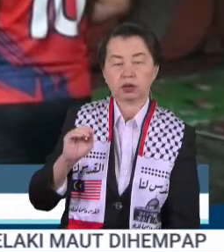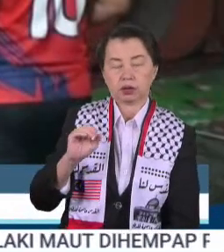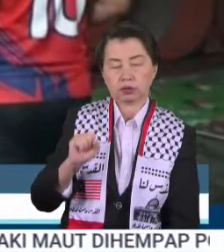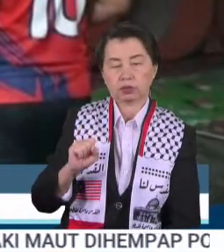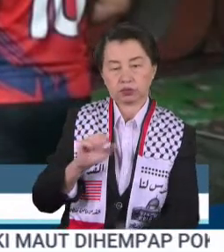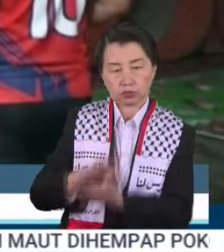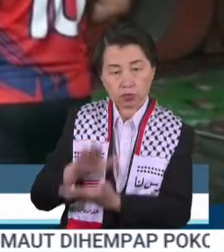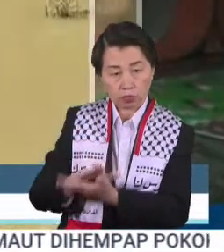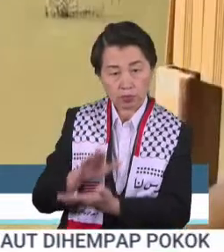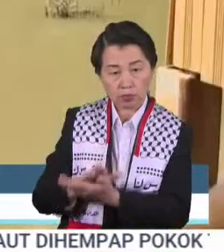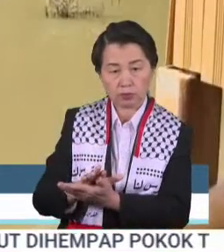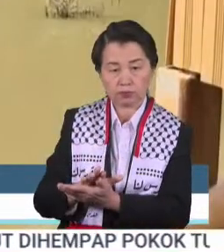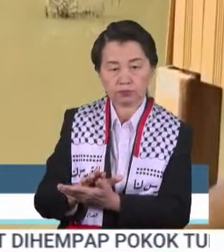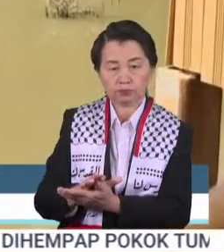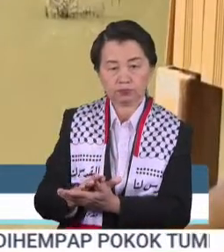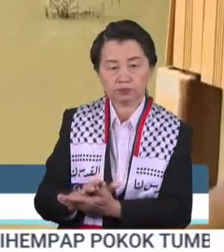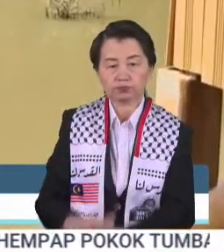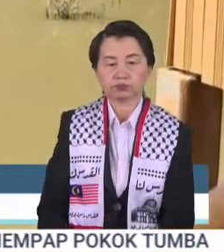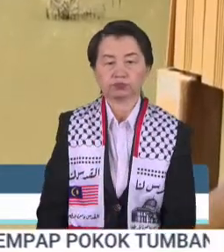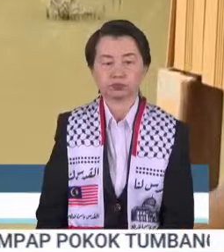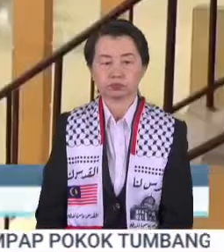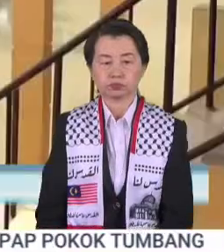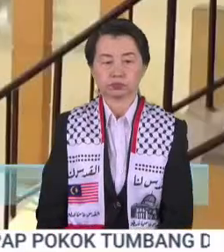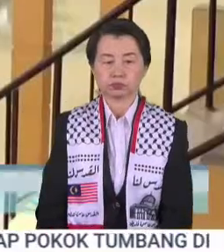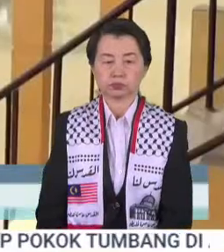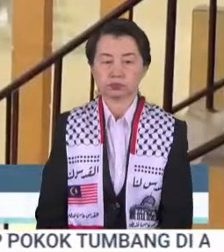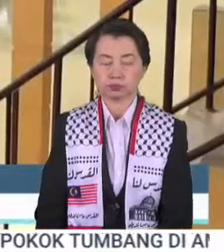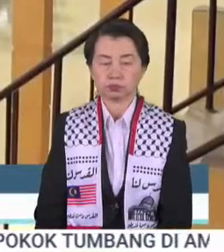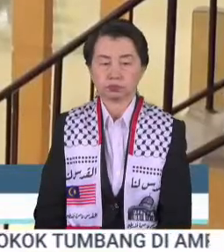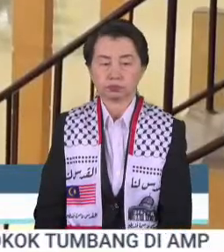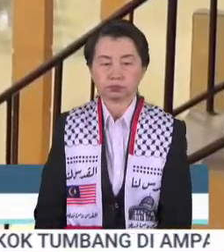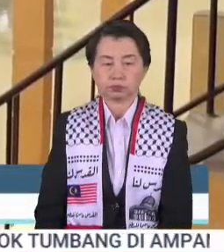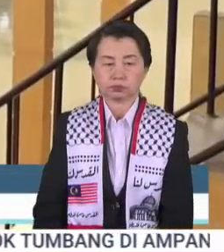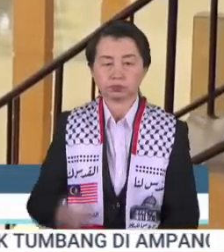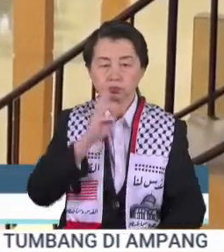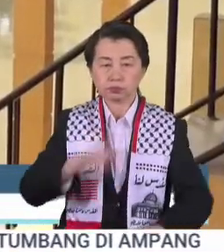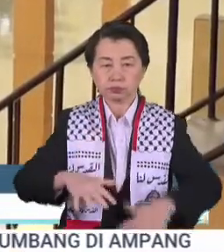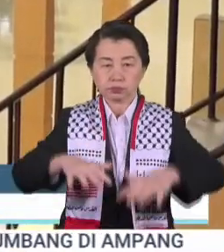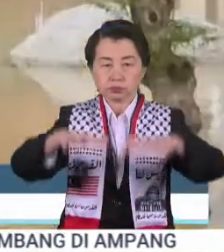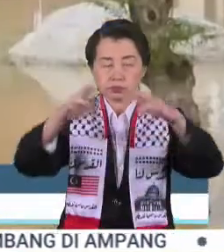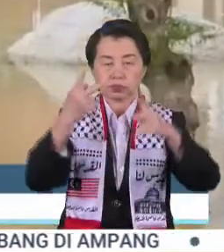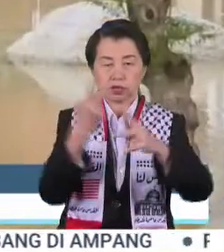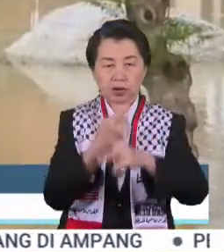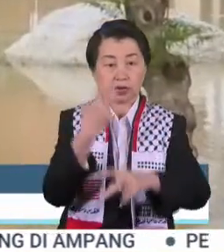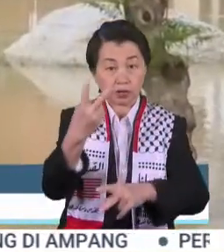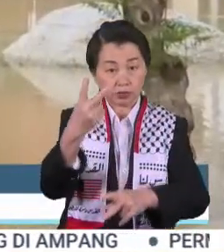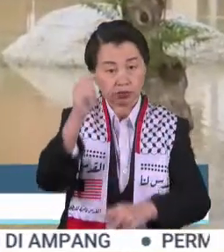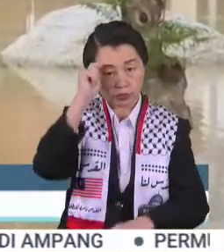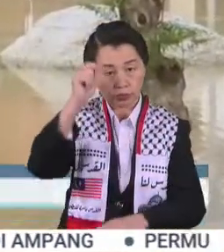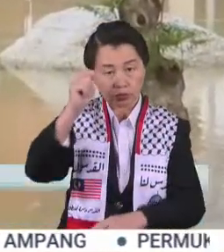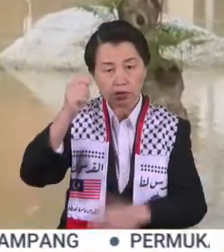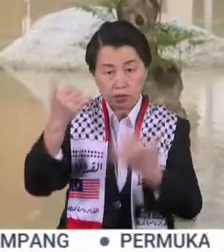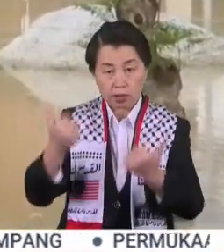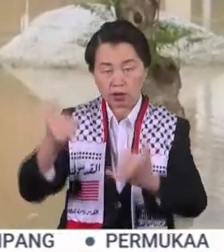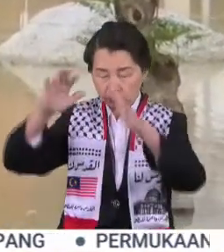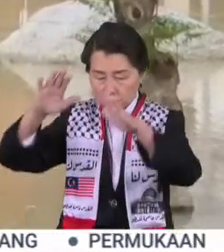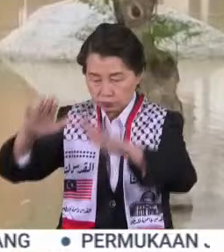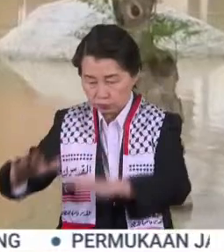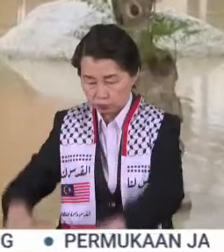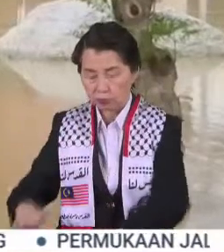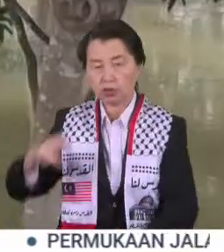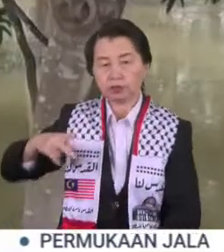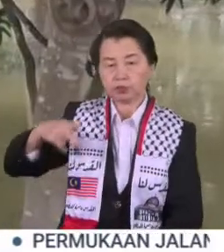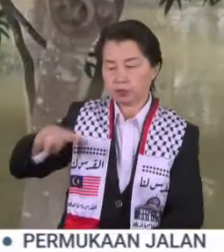SK Sultan Abdul Aziz Shah, Kuala Selangor. Banjir gelombang kedua di Terengganu pula pulih sepenuhnya apabila